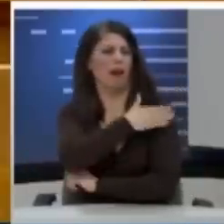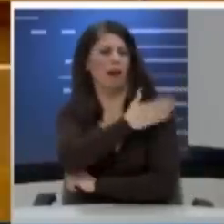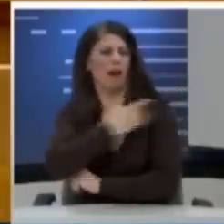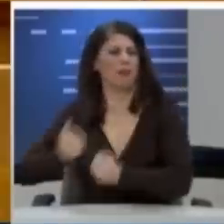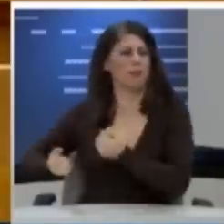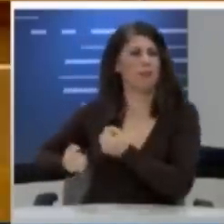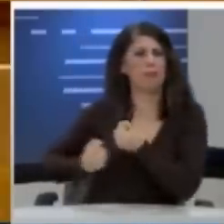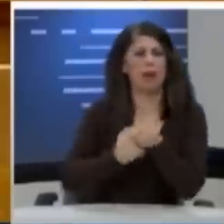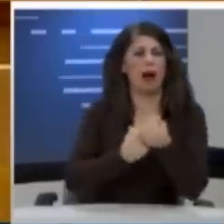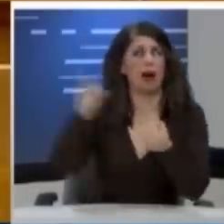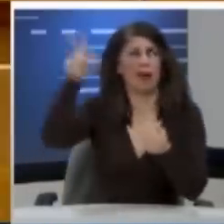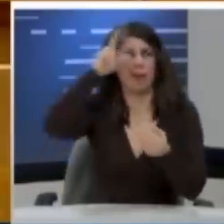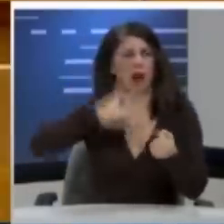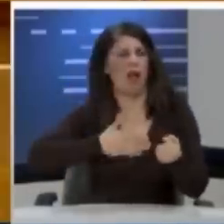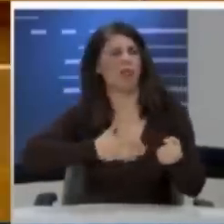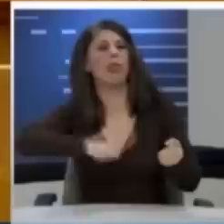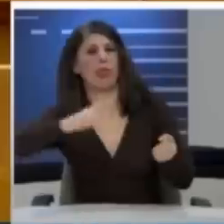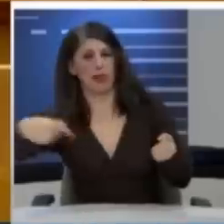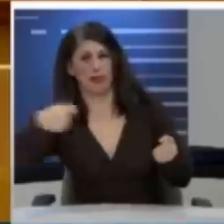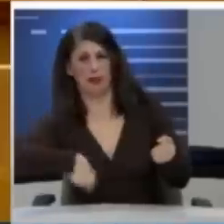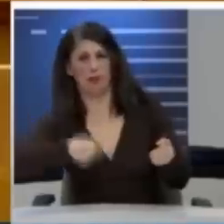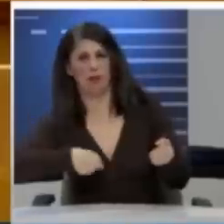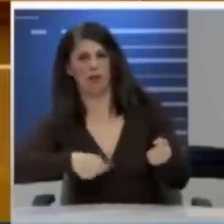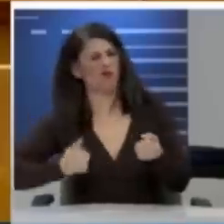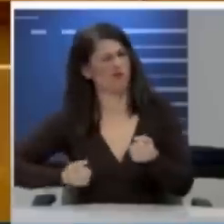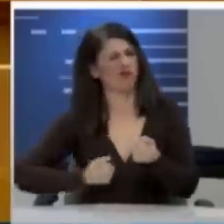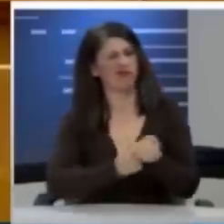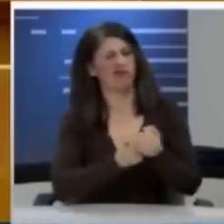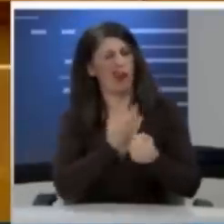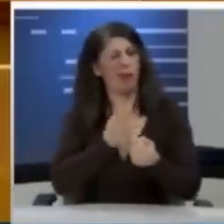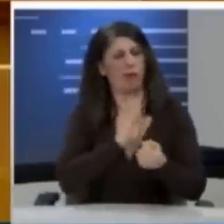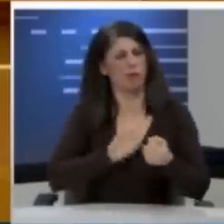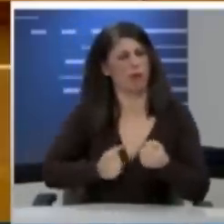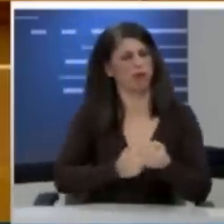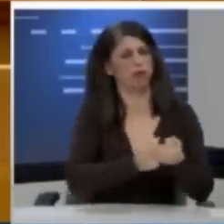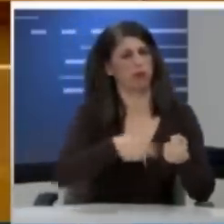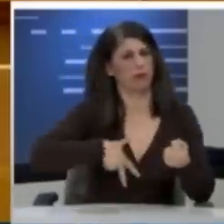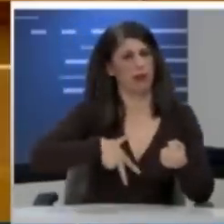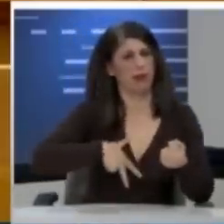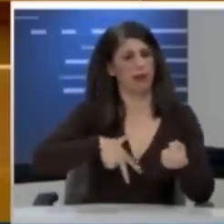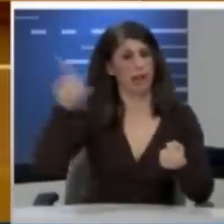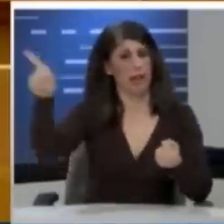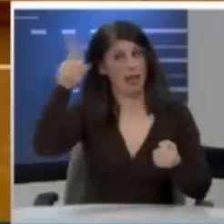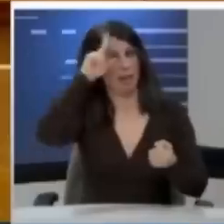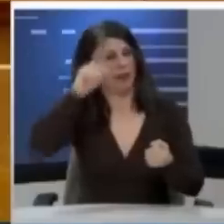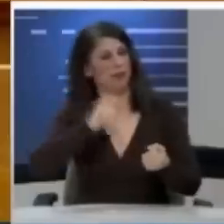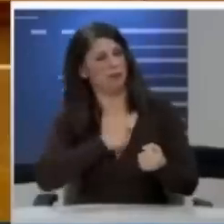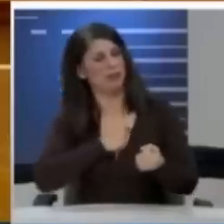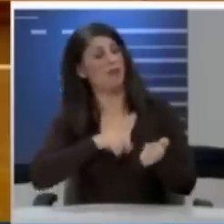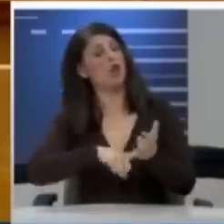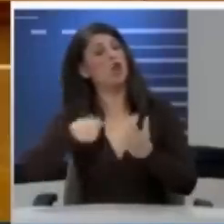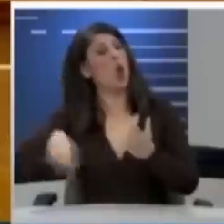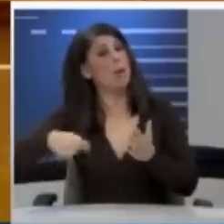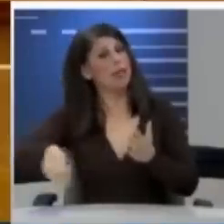της Γερμανίας να πληρώσει τις οφειλές, η οποία Γερμανία θεωρεί ότι το θέμα και νομικά έχει